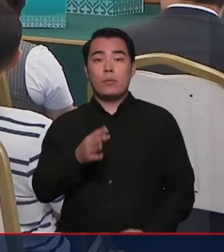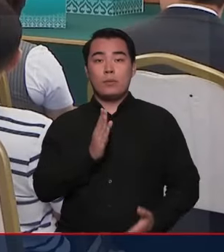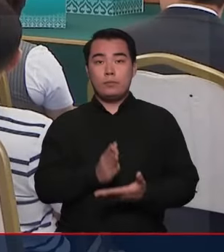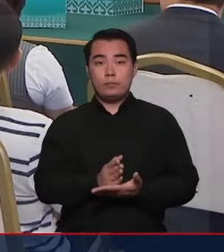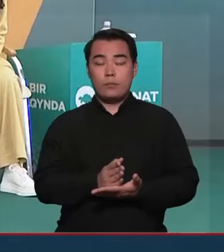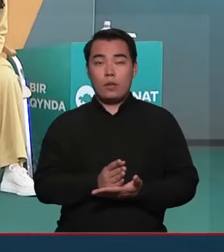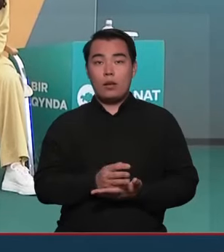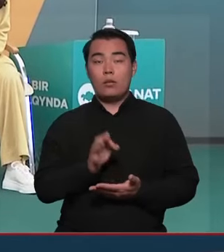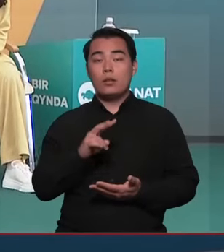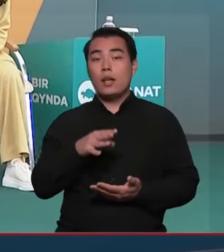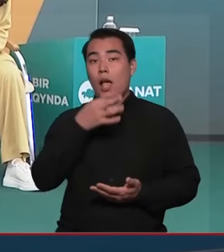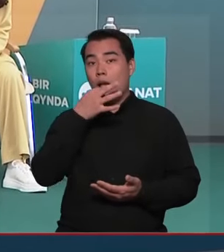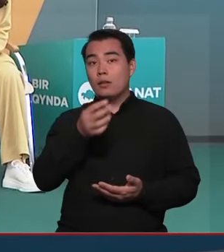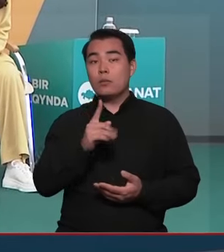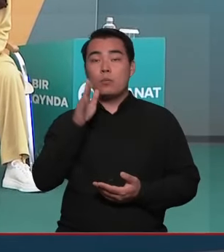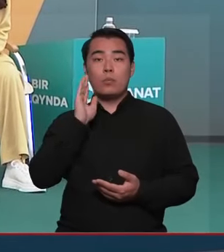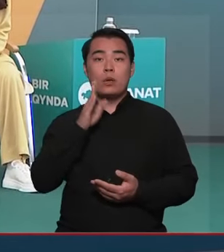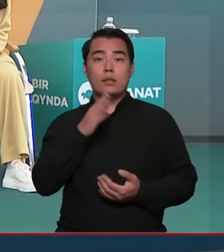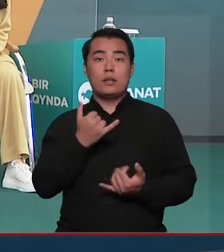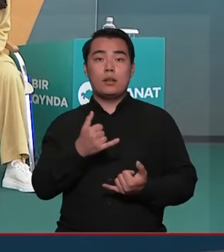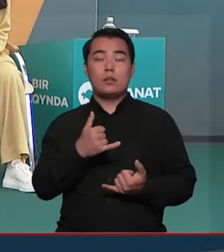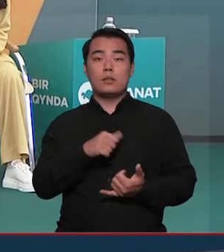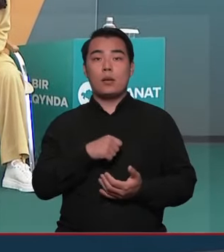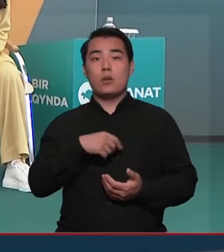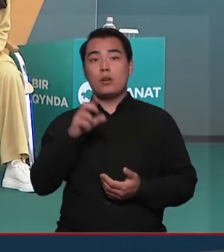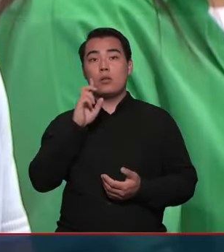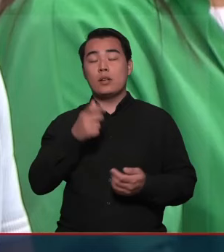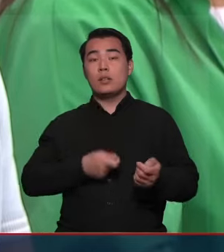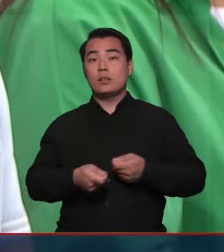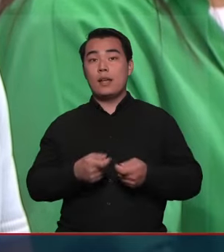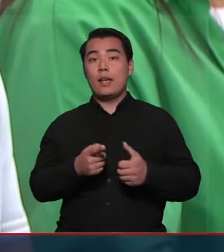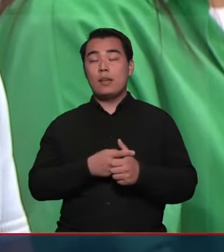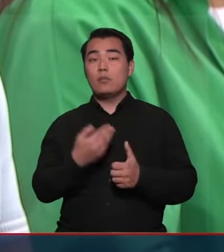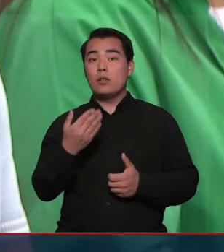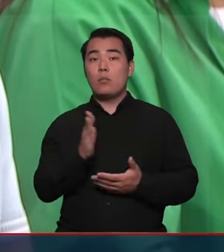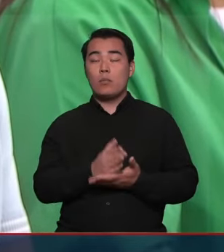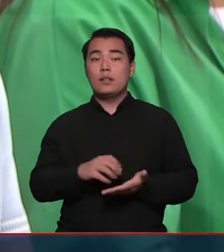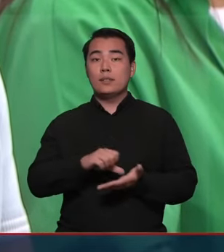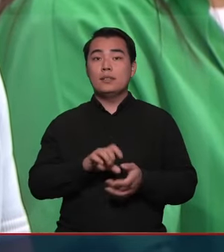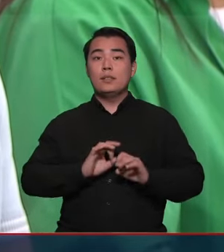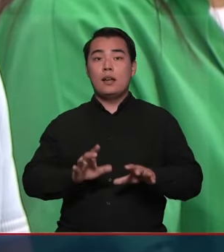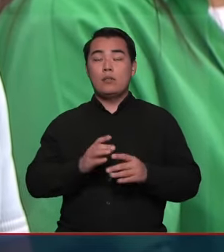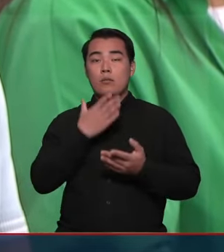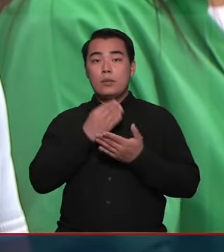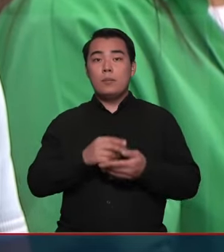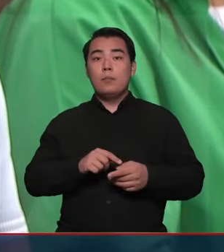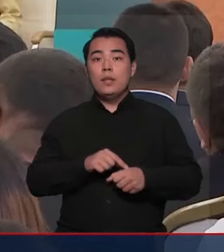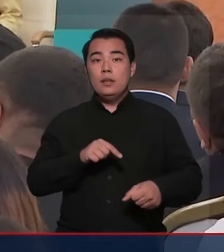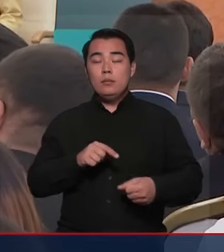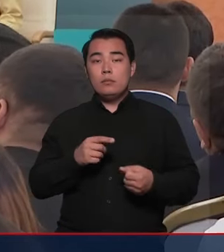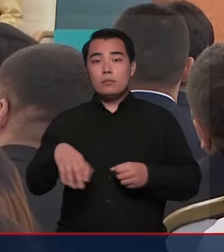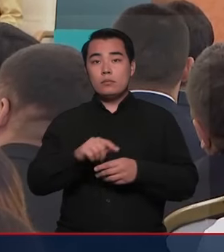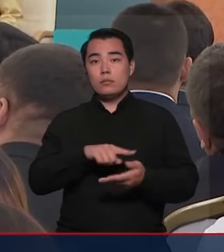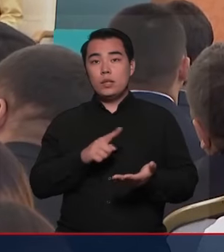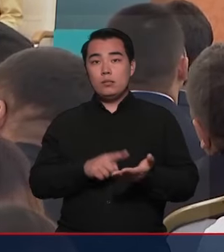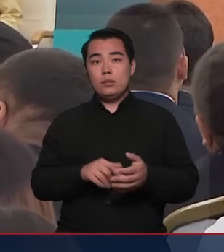области. Он сказал, что будущее страны в руках молодых, и именно они должны активнее высказывать свою позицию по всем